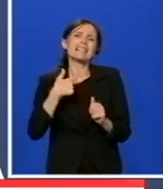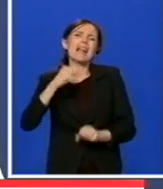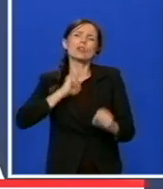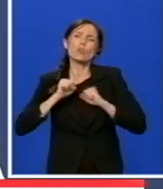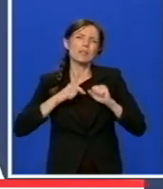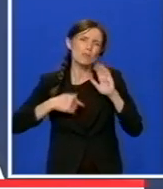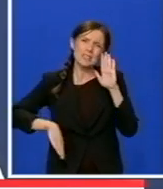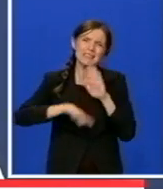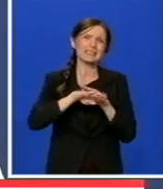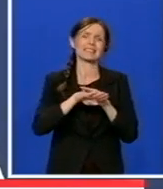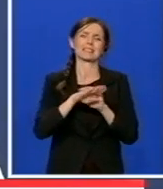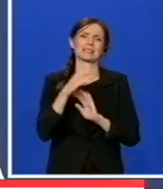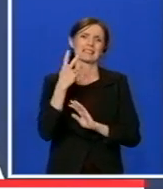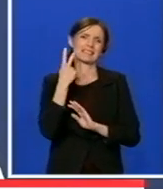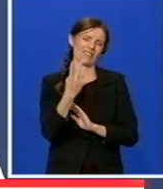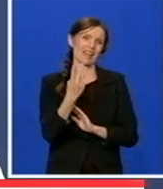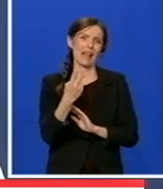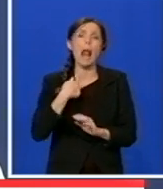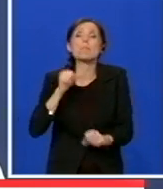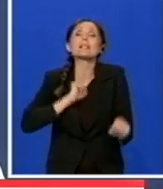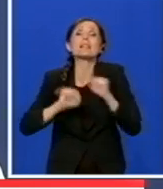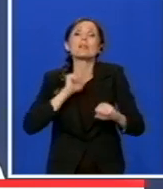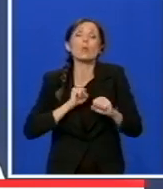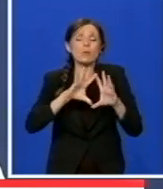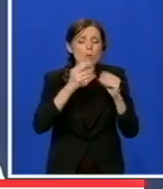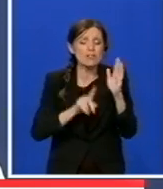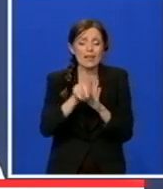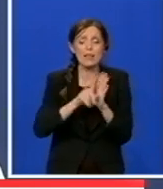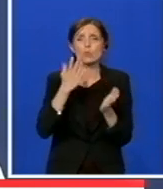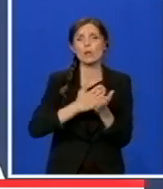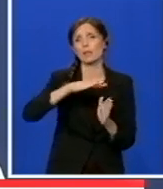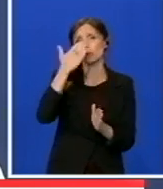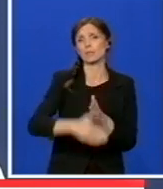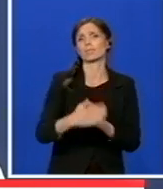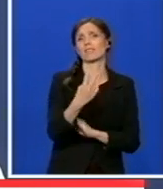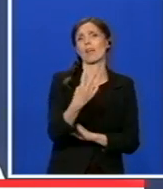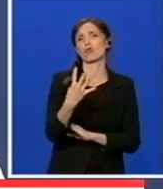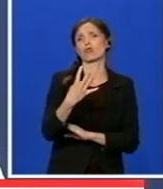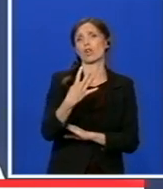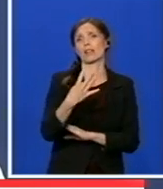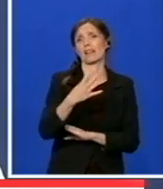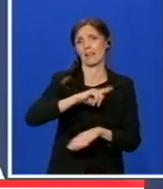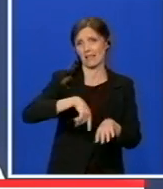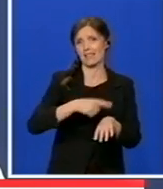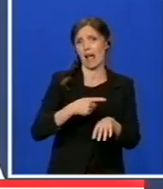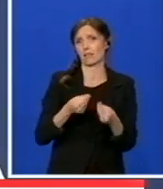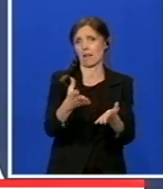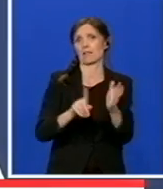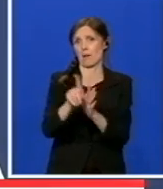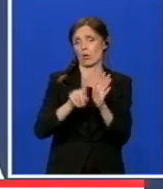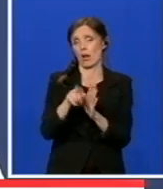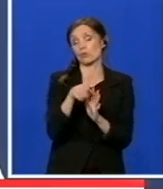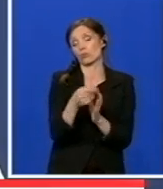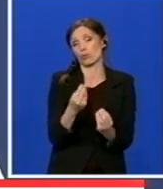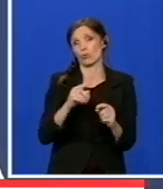svi rezultati u roku od 24 sata, zato što je to pravi indikator uspešnog epidemiološkog nadzora.